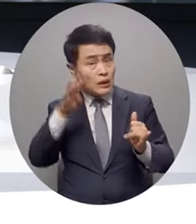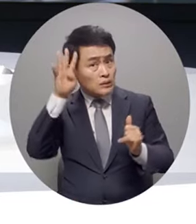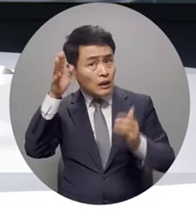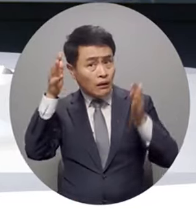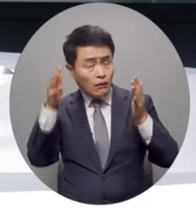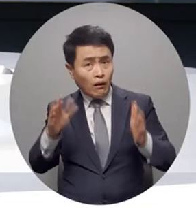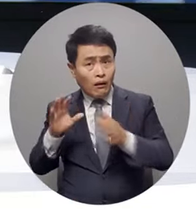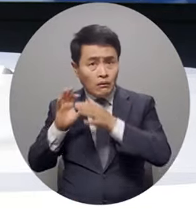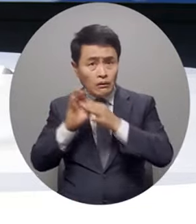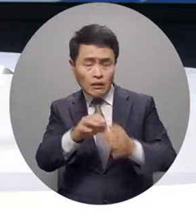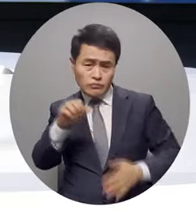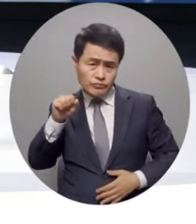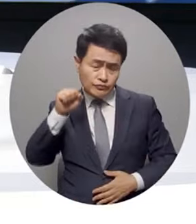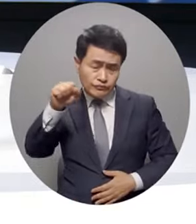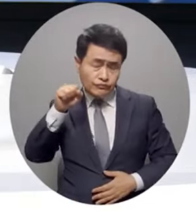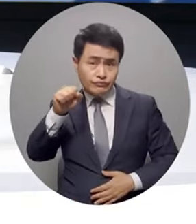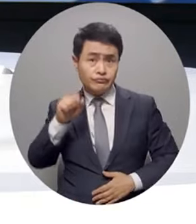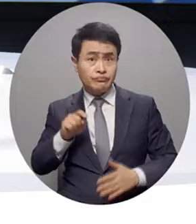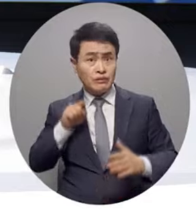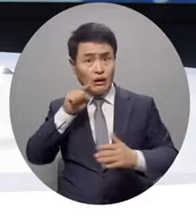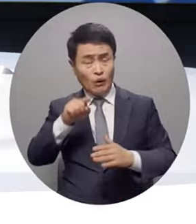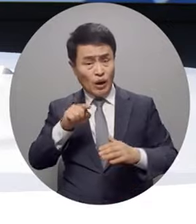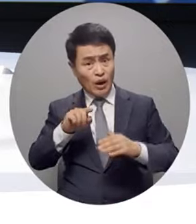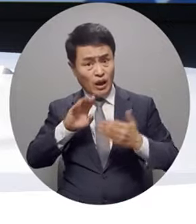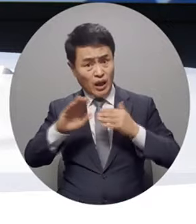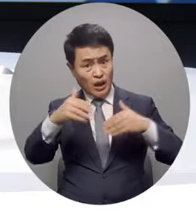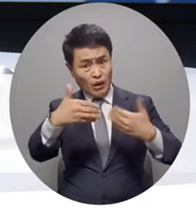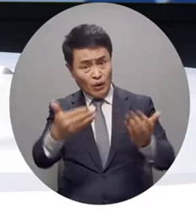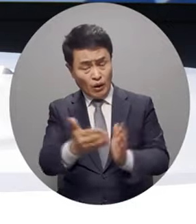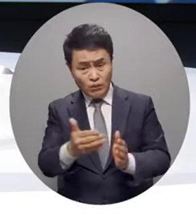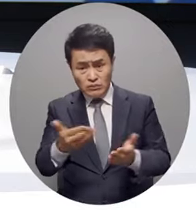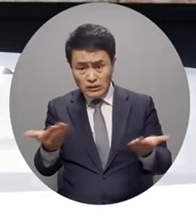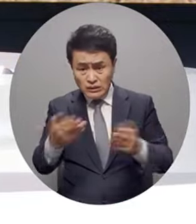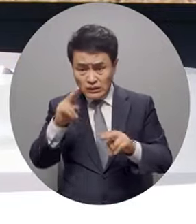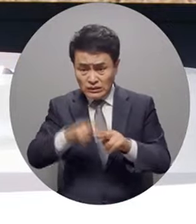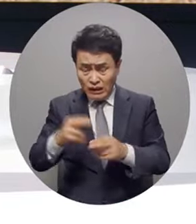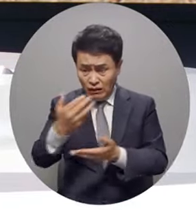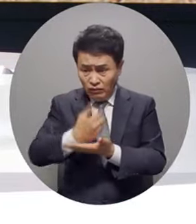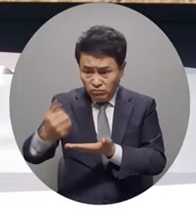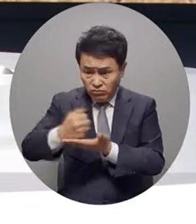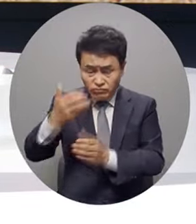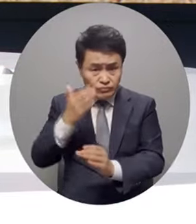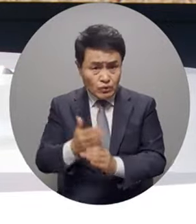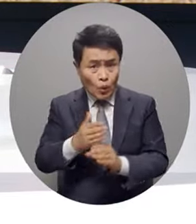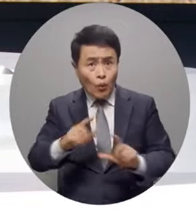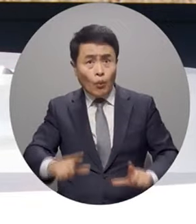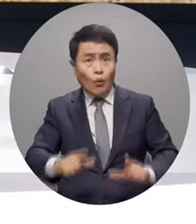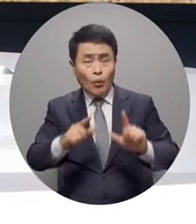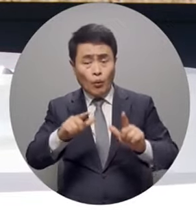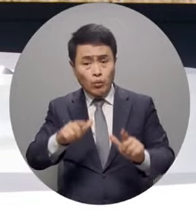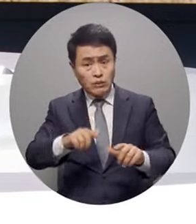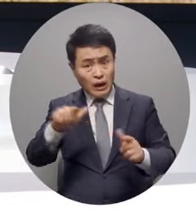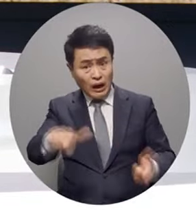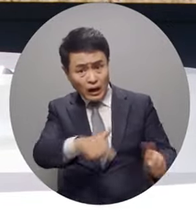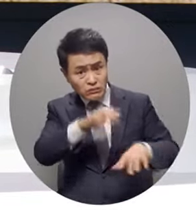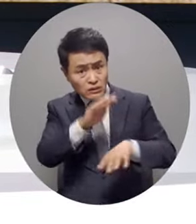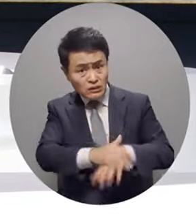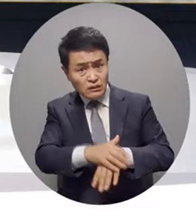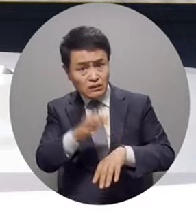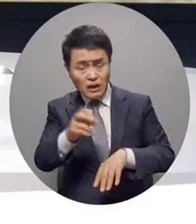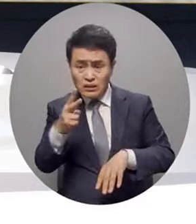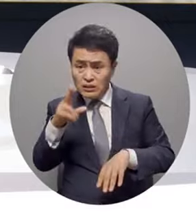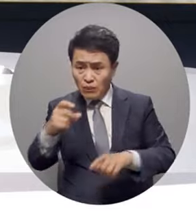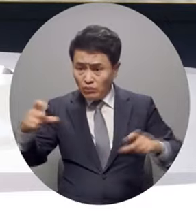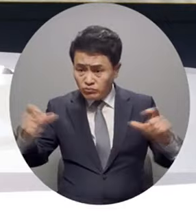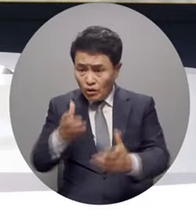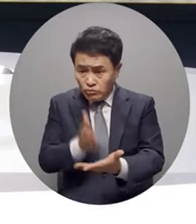벌이고 있습니다. 가뜩이나 해외에서 온 이주 노동자들에게 일자리를 뺏기고 있는데 올해부터 일당을 2만 원씩 삭감하자는 주장이